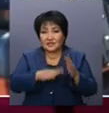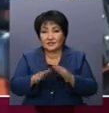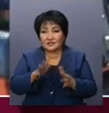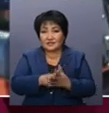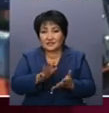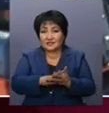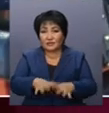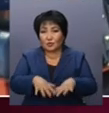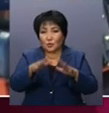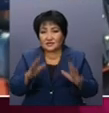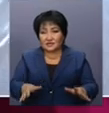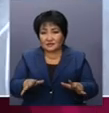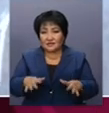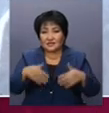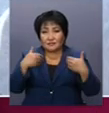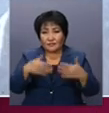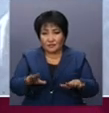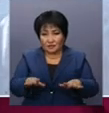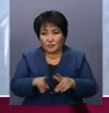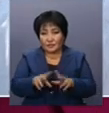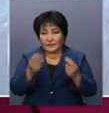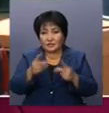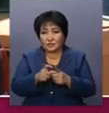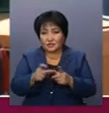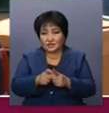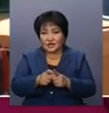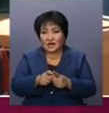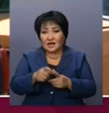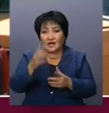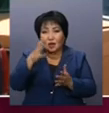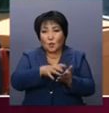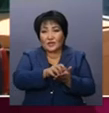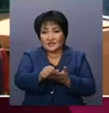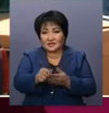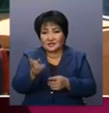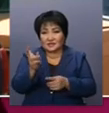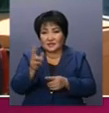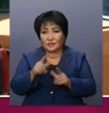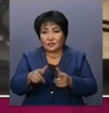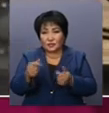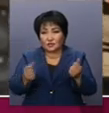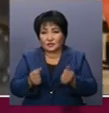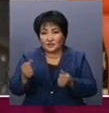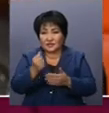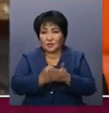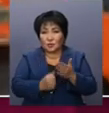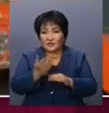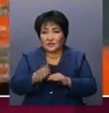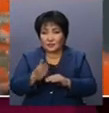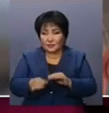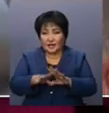қоқыстан арылту. Мамандардың сөзінше утилизацияға келген көліктердің қосалқы бөлшектерінің барлығы орнын